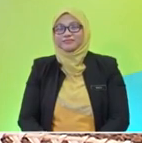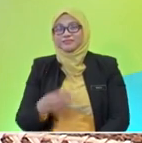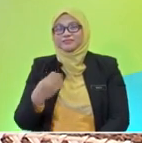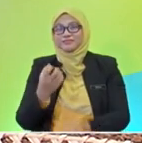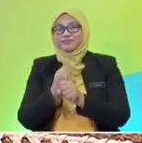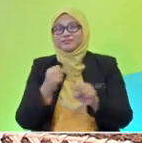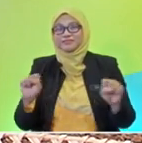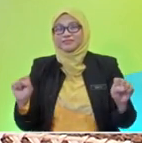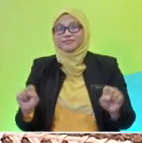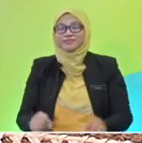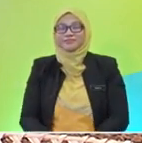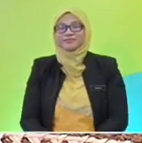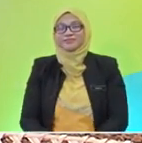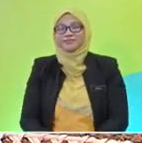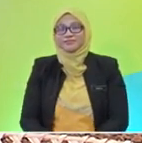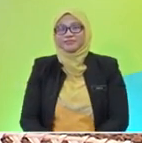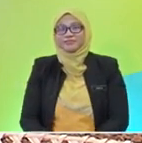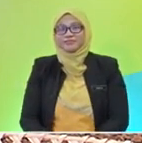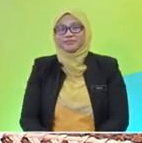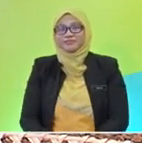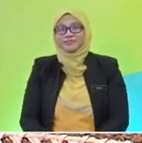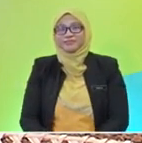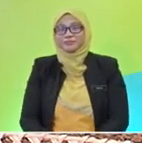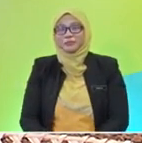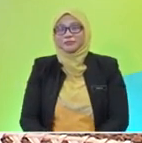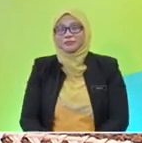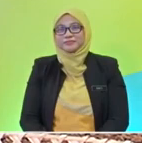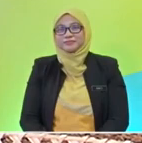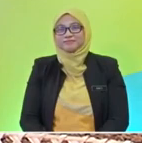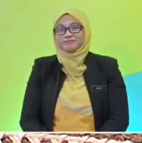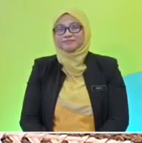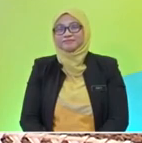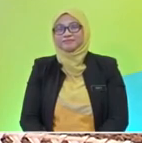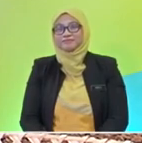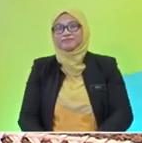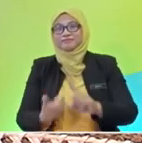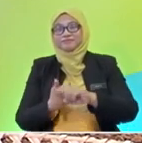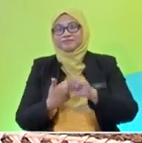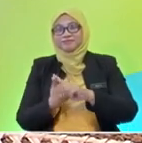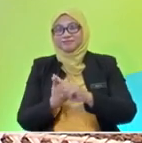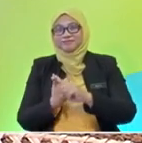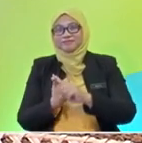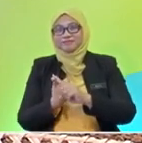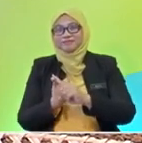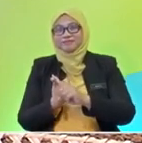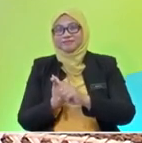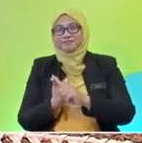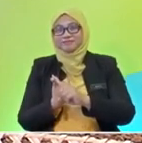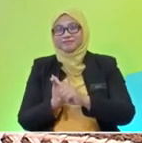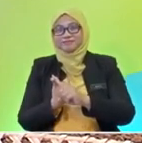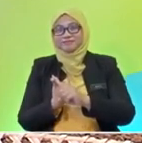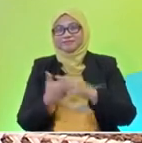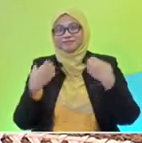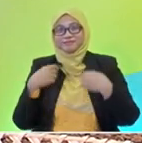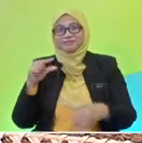sudah selesai. Saya, cikgu pun dah selesai. Okey, Hanif bacakan dulu. Baik. Yang pertama tadi, cikgu, kita sudah ada sumur, ada perigi, panjang umur,